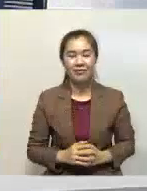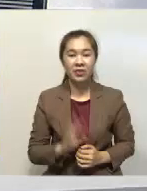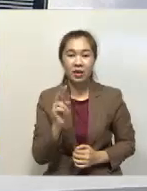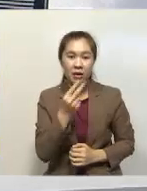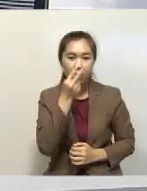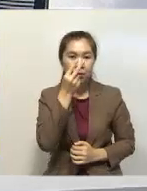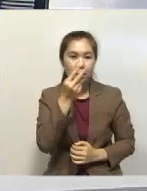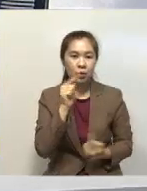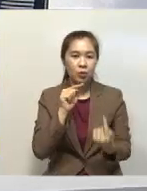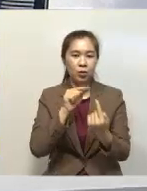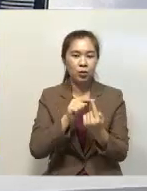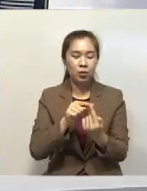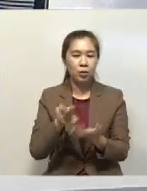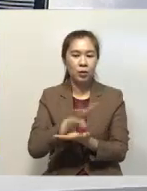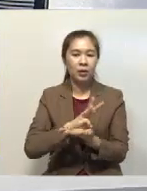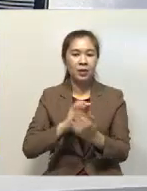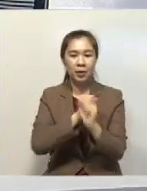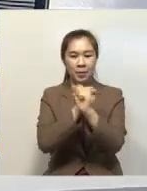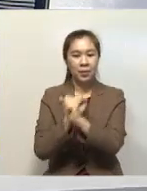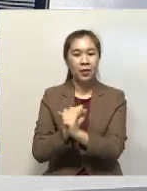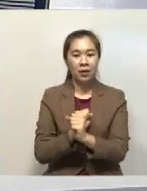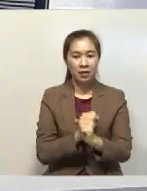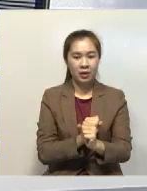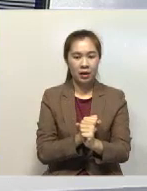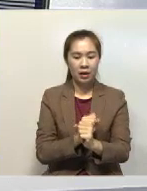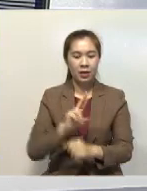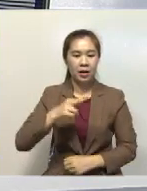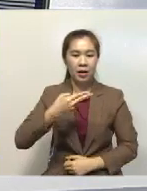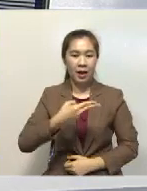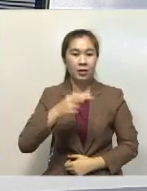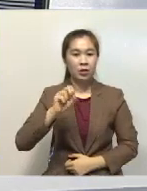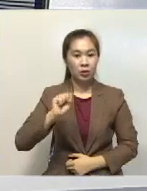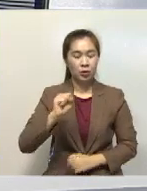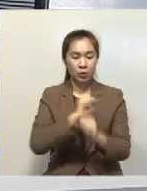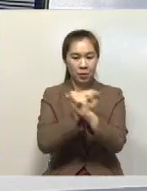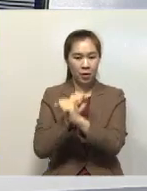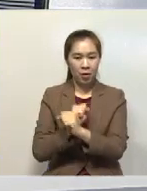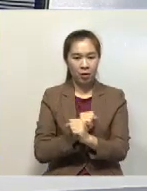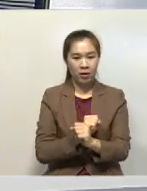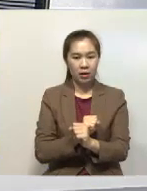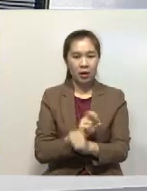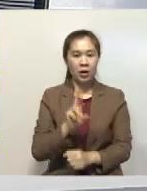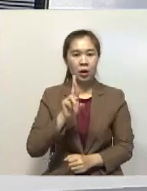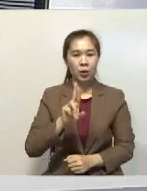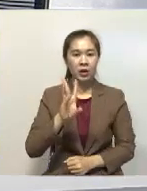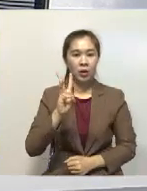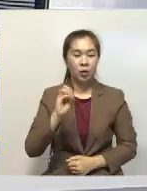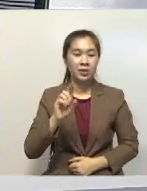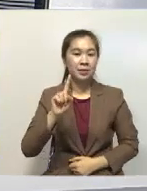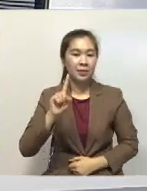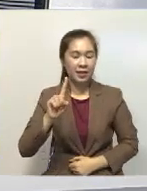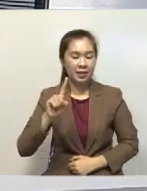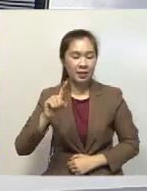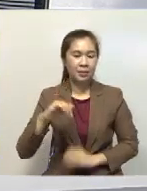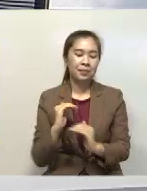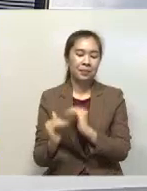ีกหนึ่งประเด็นนะคะเรื่องของวิทยาลัยป้องกันราชอาณาจักรค่ะเปิดหลักสูตรการป้องกันราชอาณาจักรรุ่นที่61เพื่อพัฒนาผู้บริหารระ